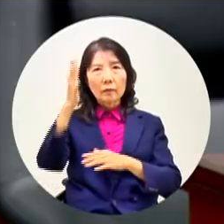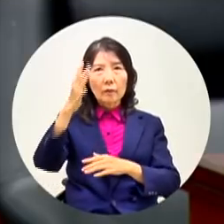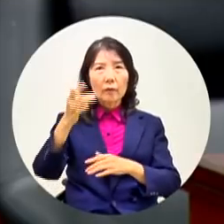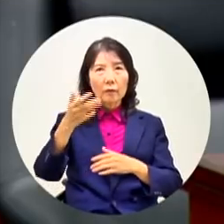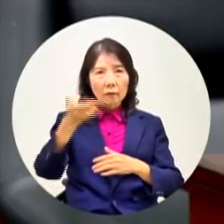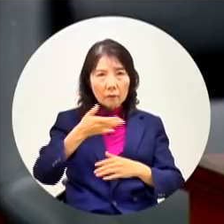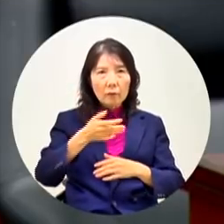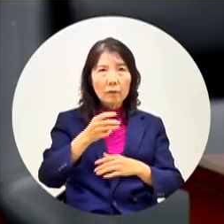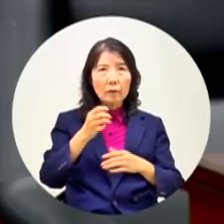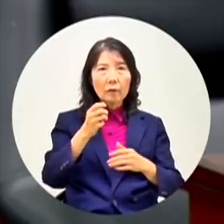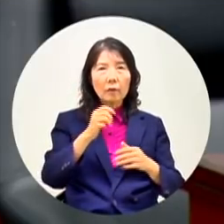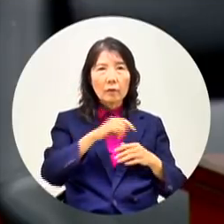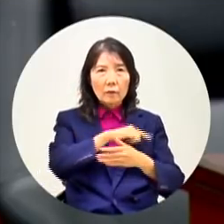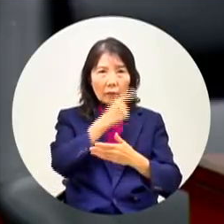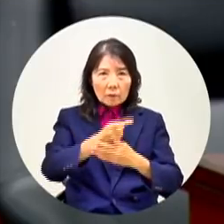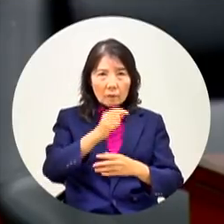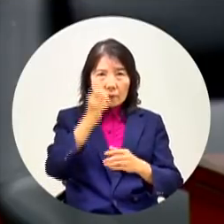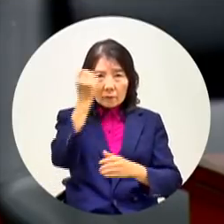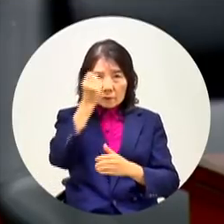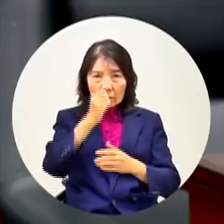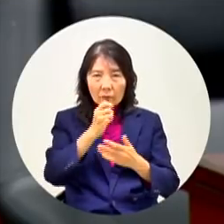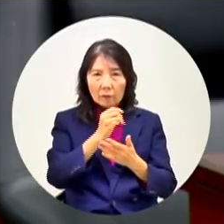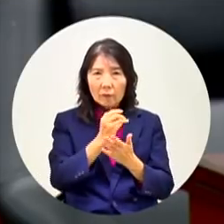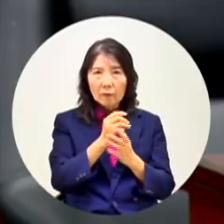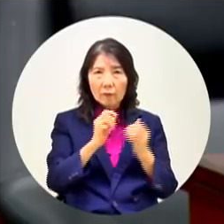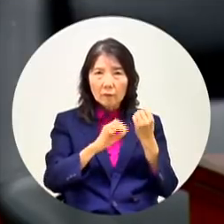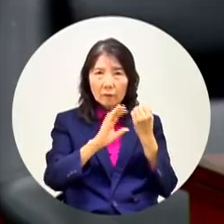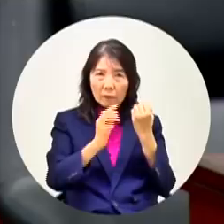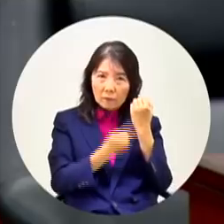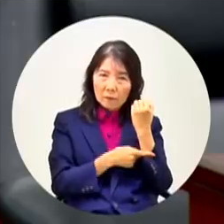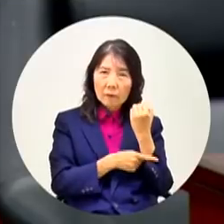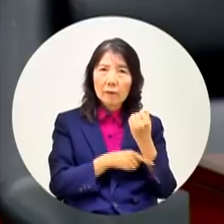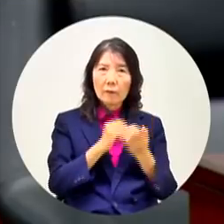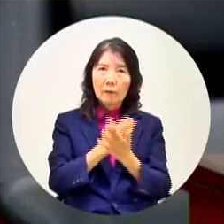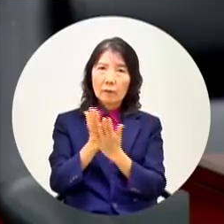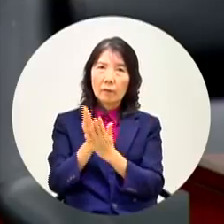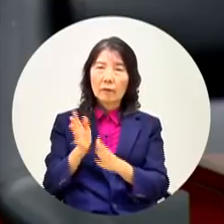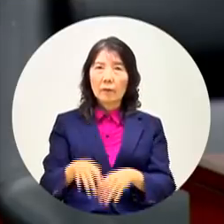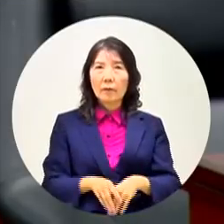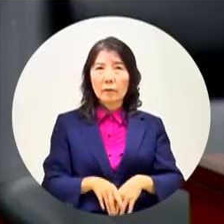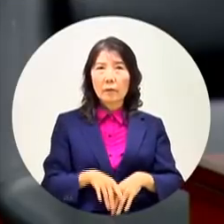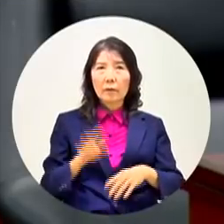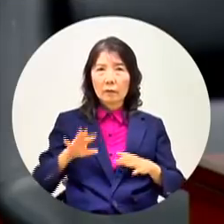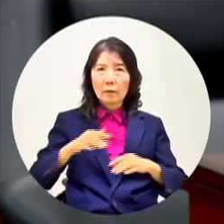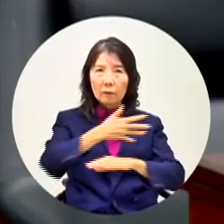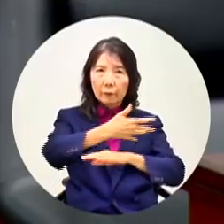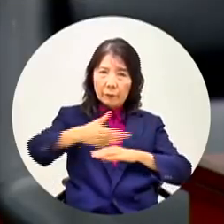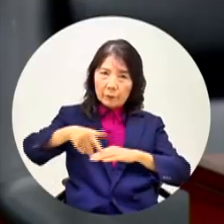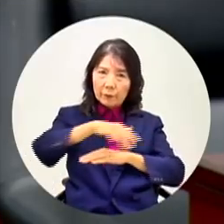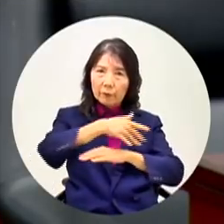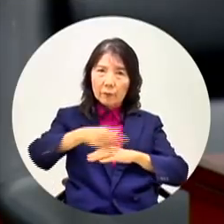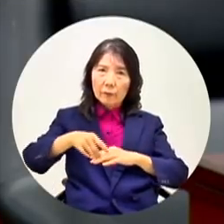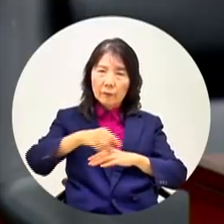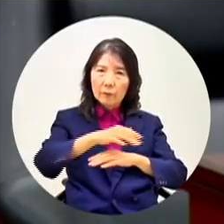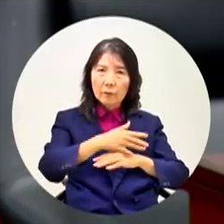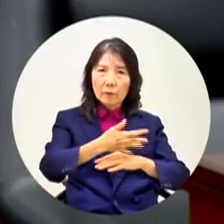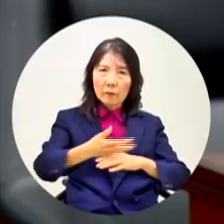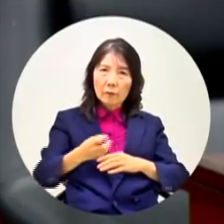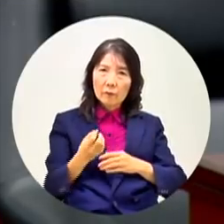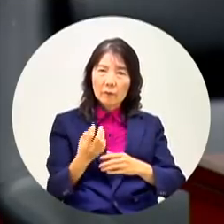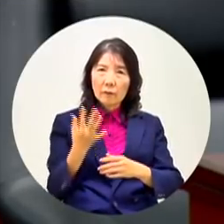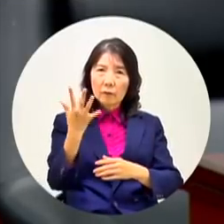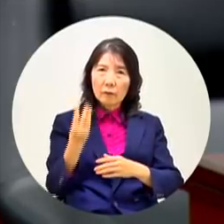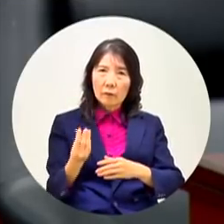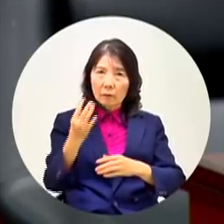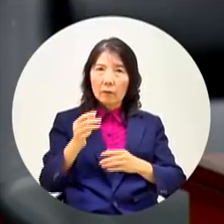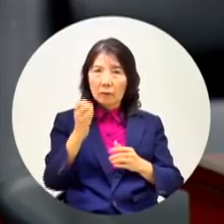制的一挂相关办法，哦，包括一挂些办法，免落去来去甲整个河川的水量怎样去甲管制